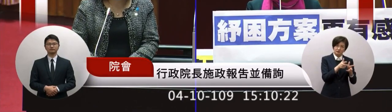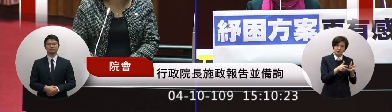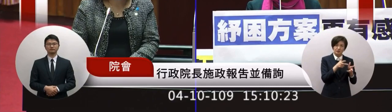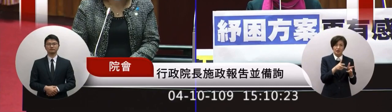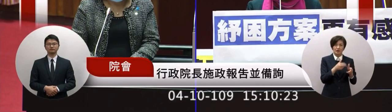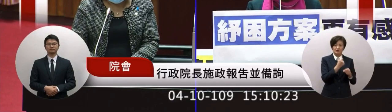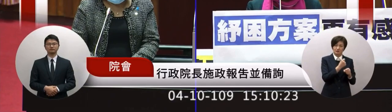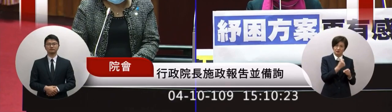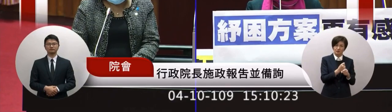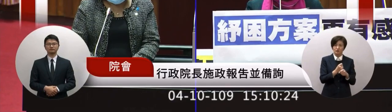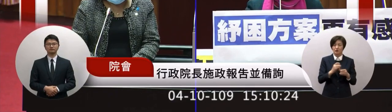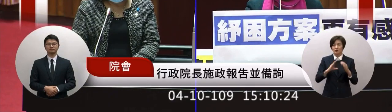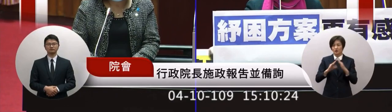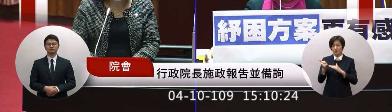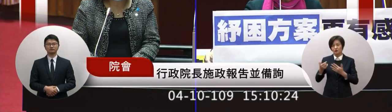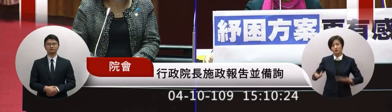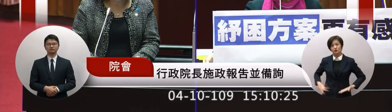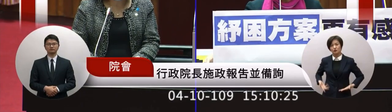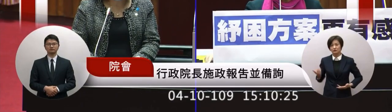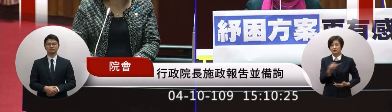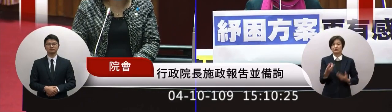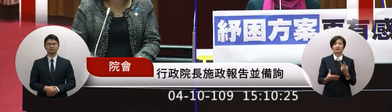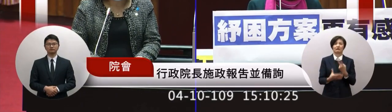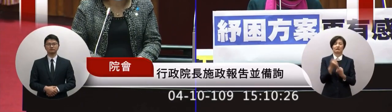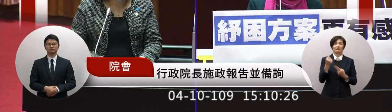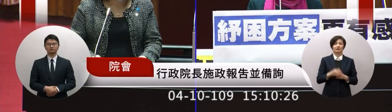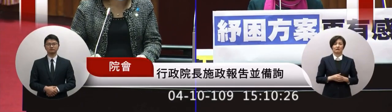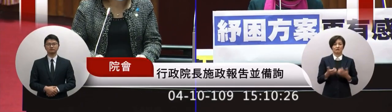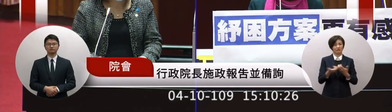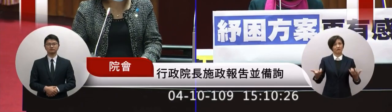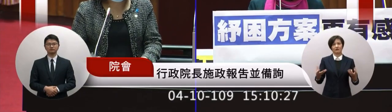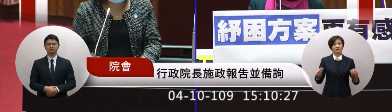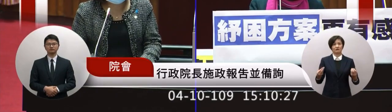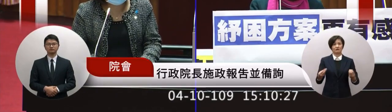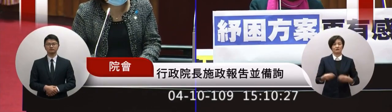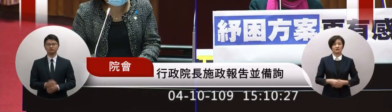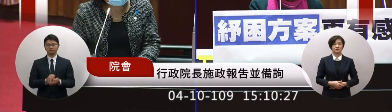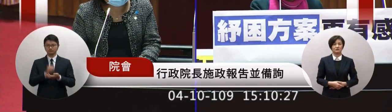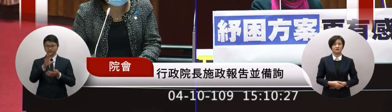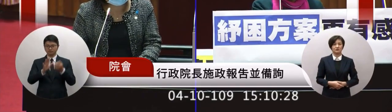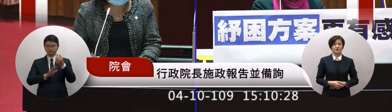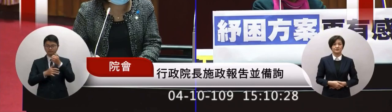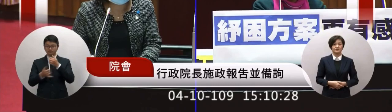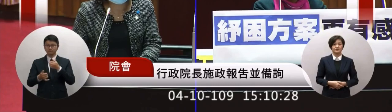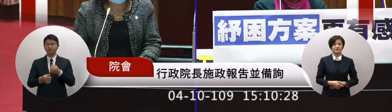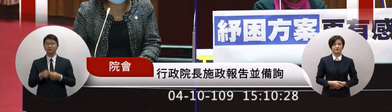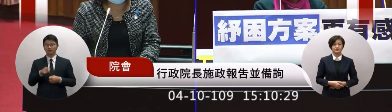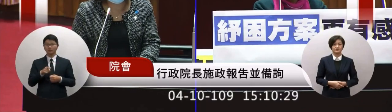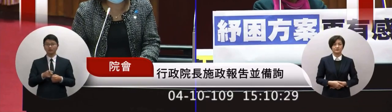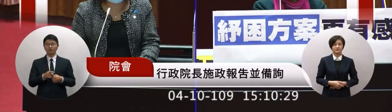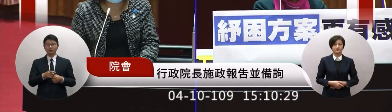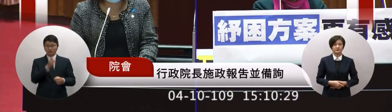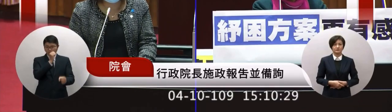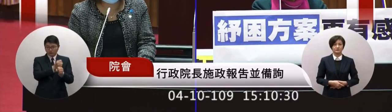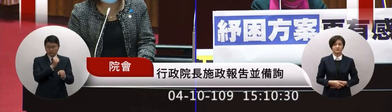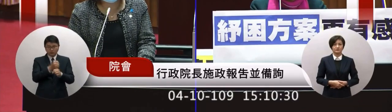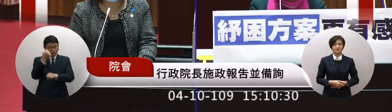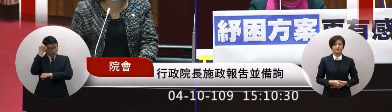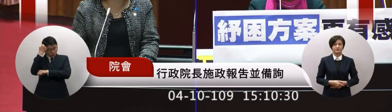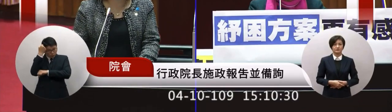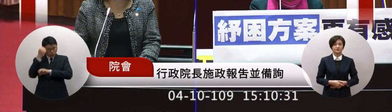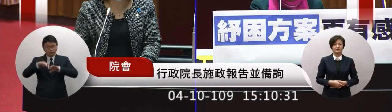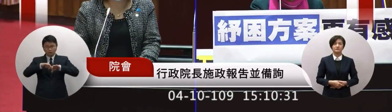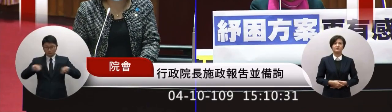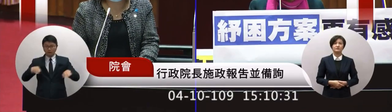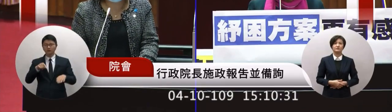一部分哦，那部长有什么样的看法？ 报告委员，常住分离这件事情哦，因为依照目